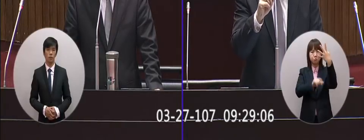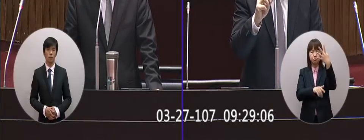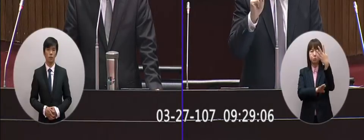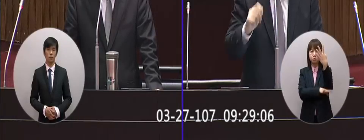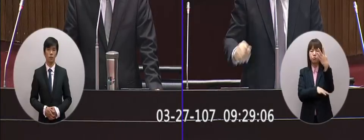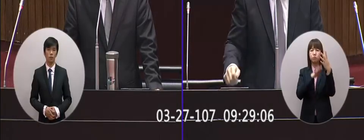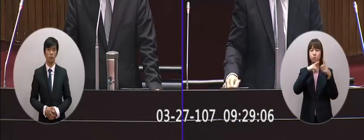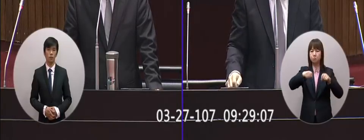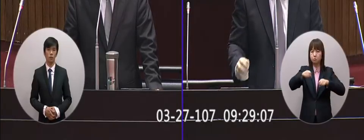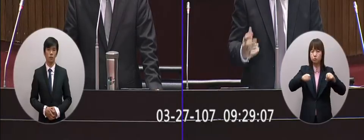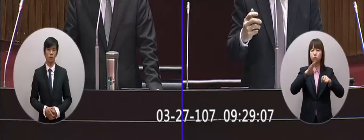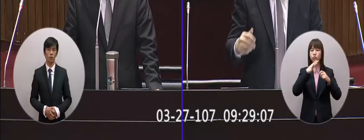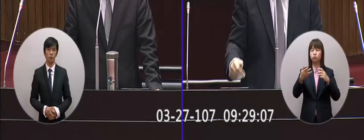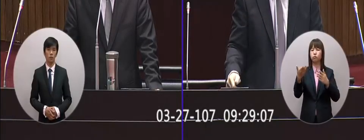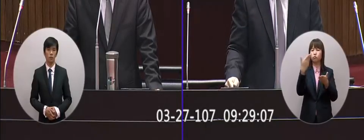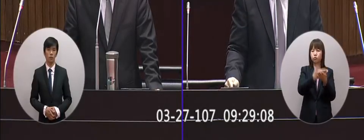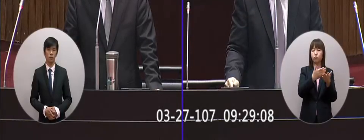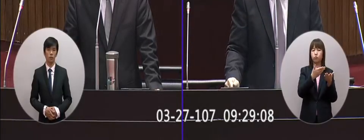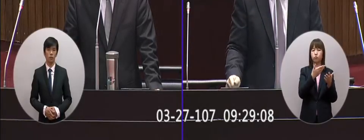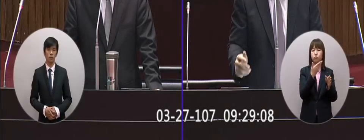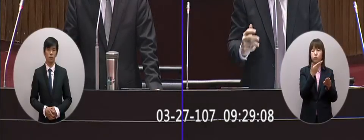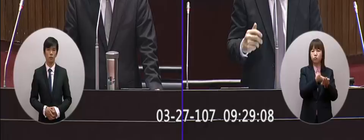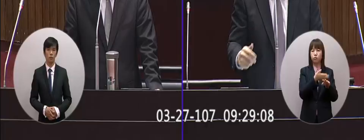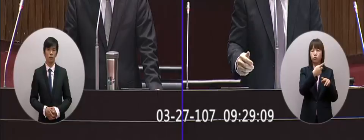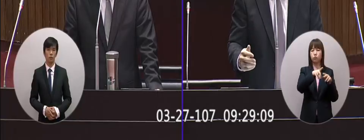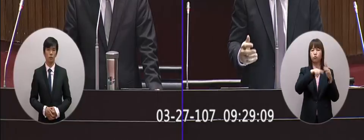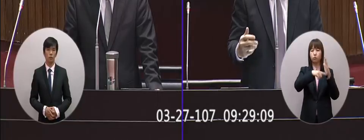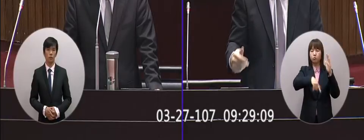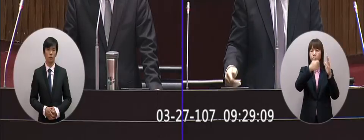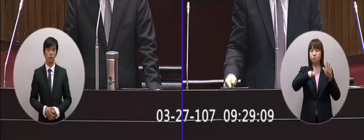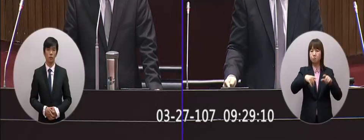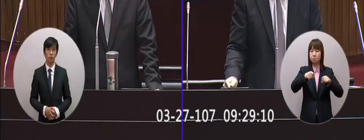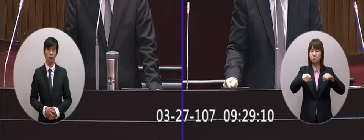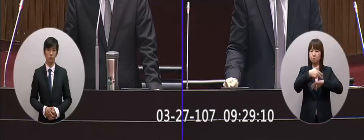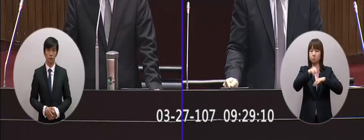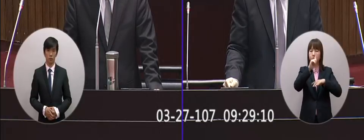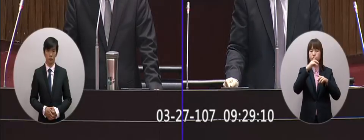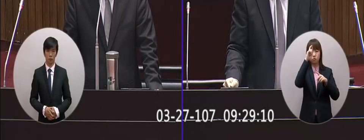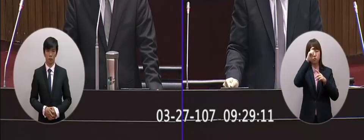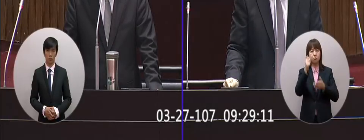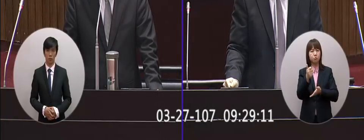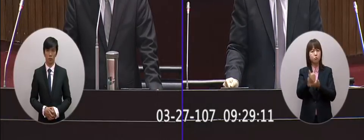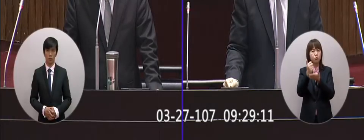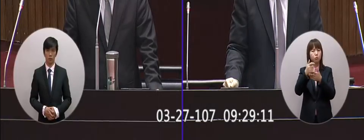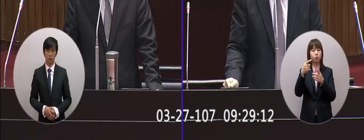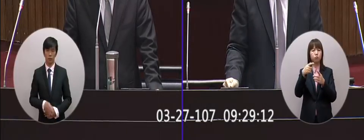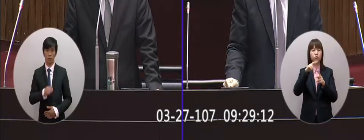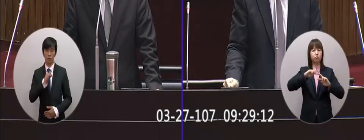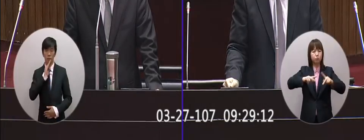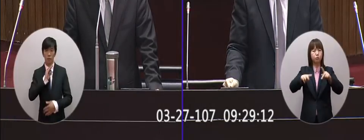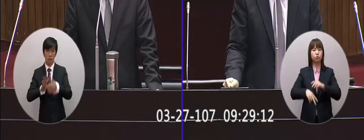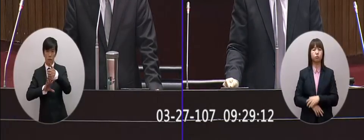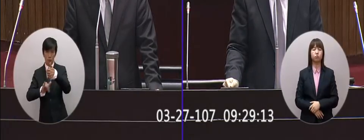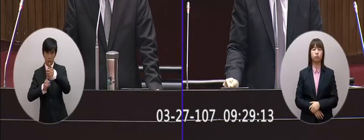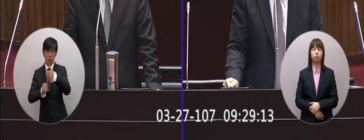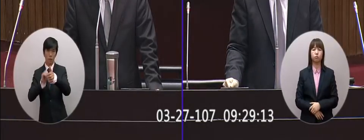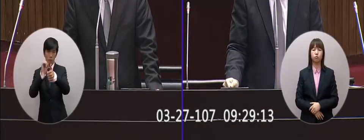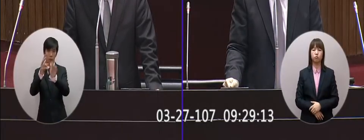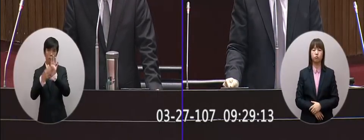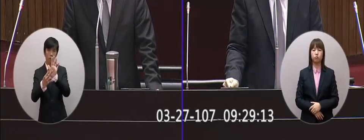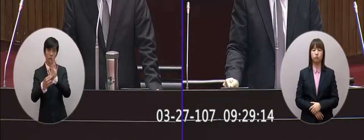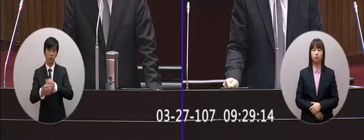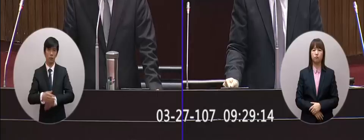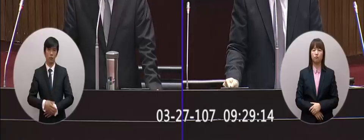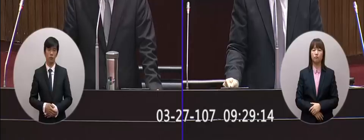候要报计划到院里面了。那不知道现在的进度是如何？那院长能够加速他的完成吗？ 是跟赖委员报告哈。就